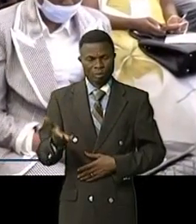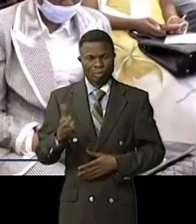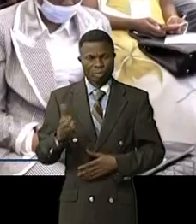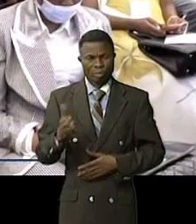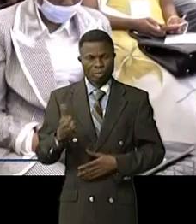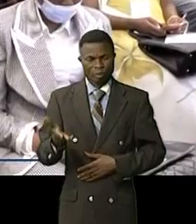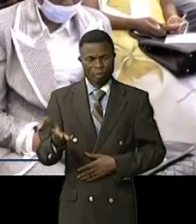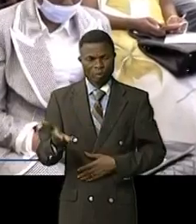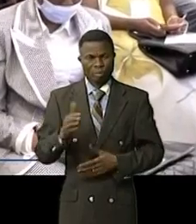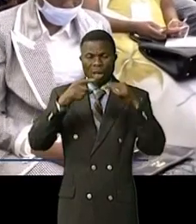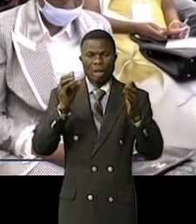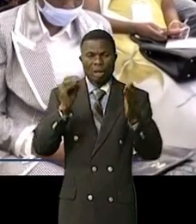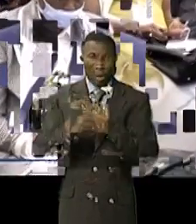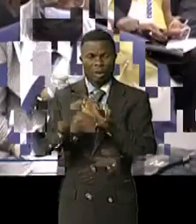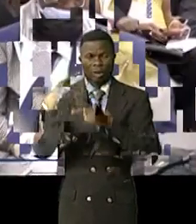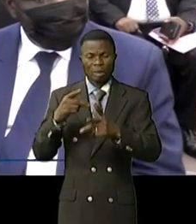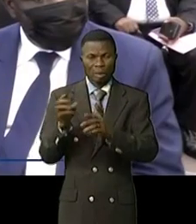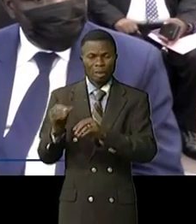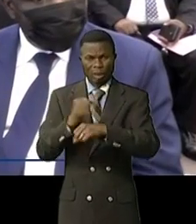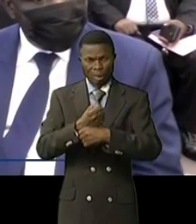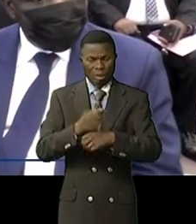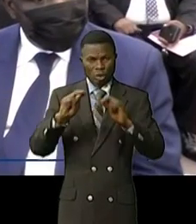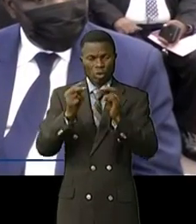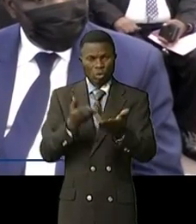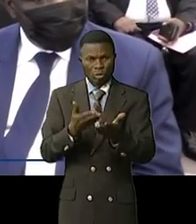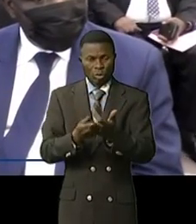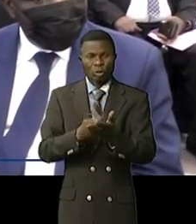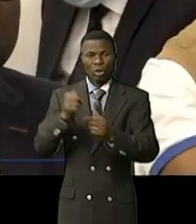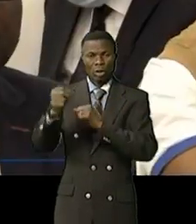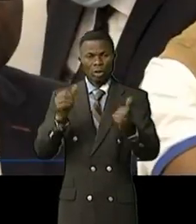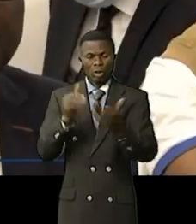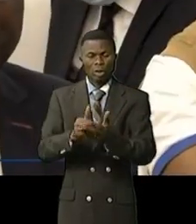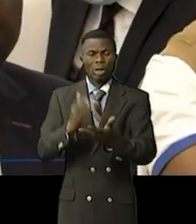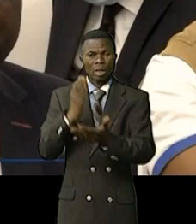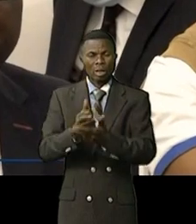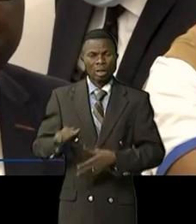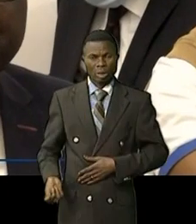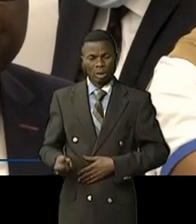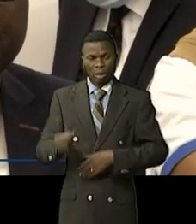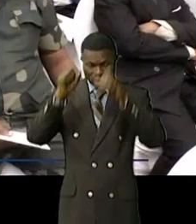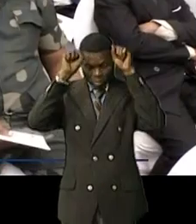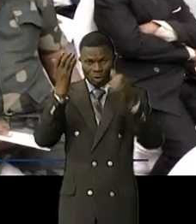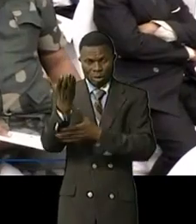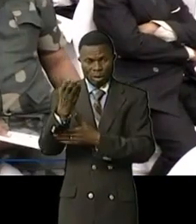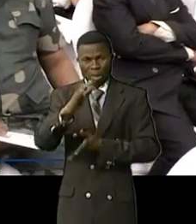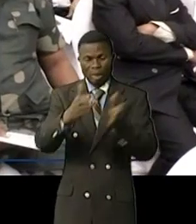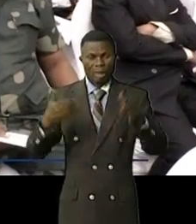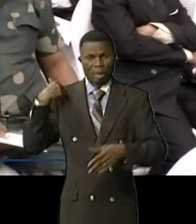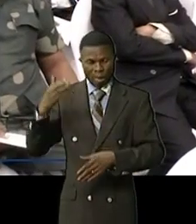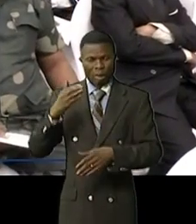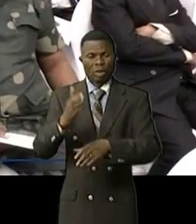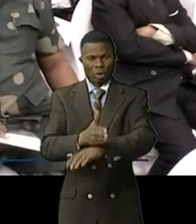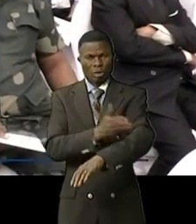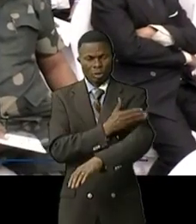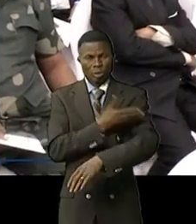rappeler que depuis la mise en place des structures de lutte contre la corruption par les chefs de l'État, les trésors publics respirent. Le